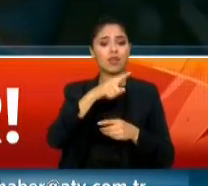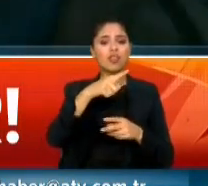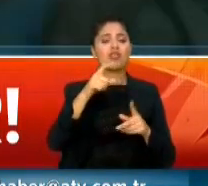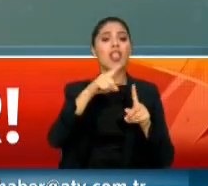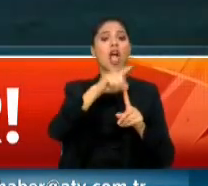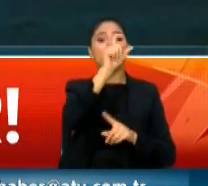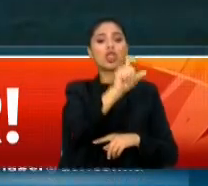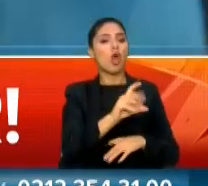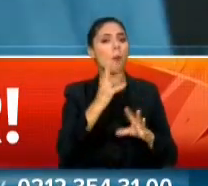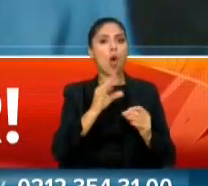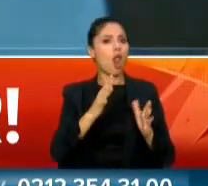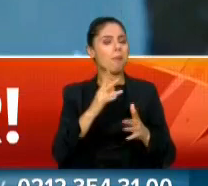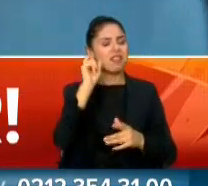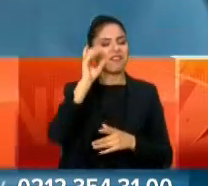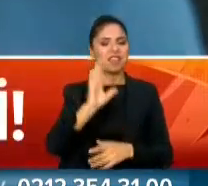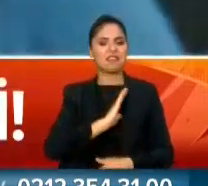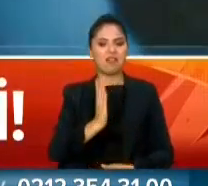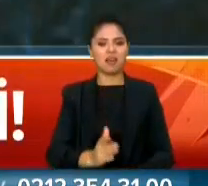Tom Hardy oldu.